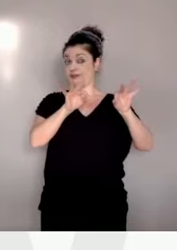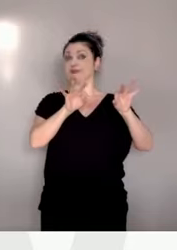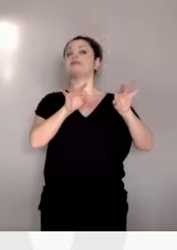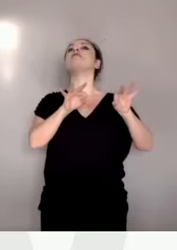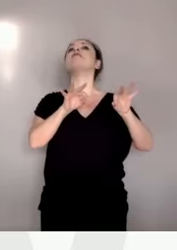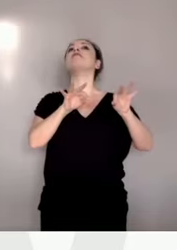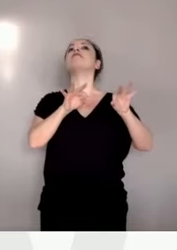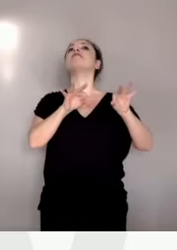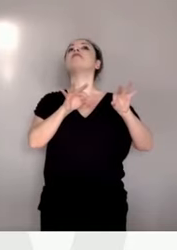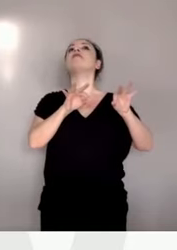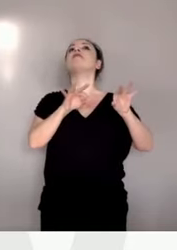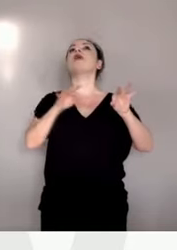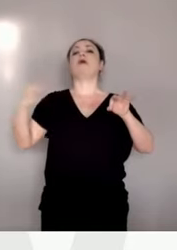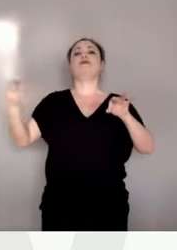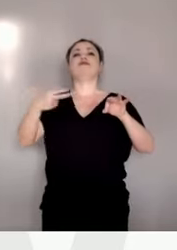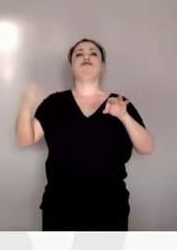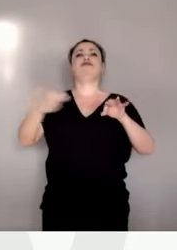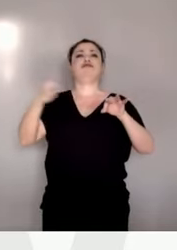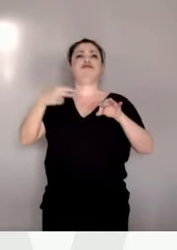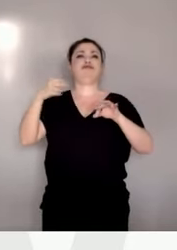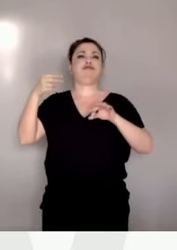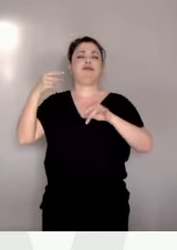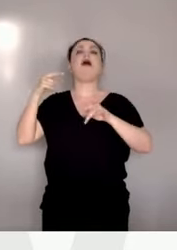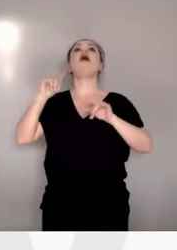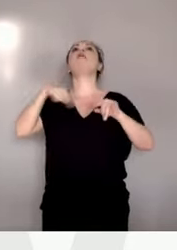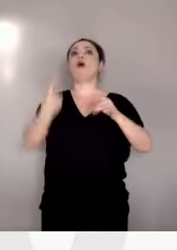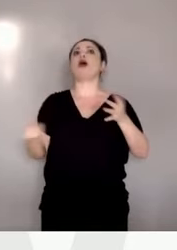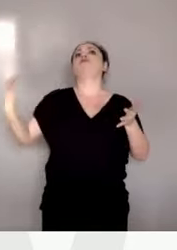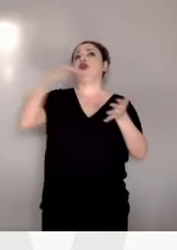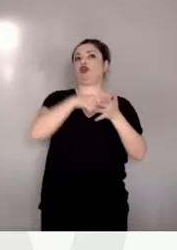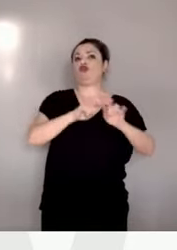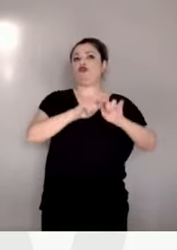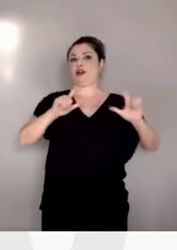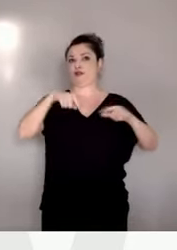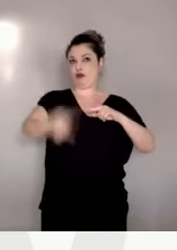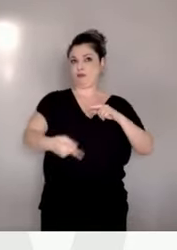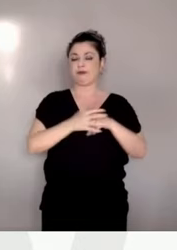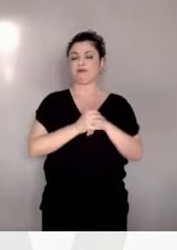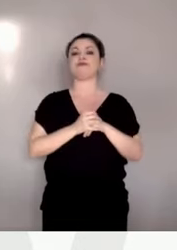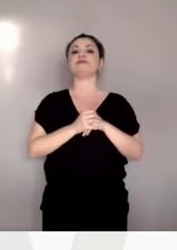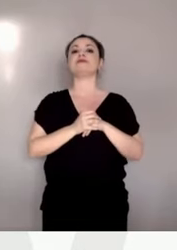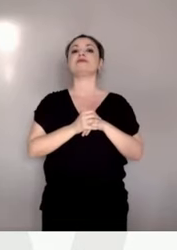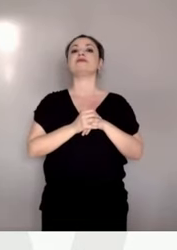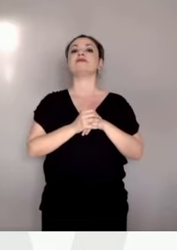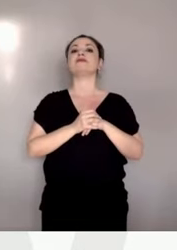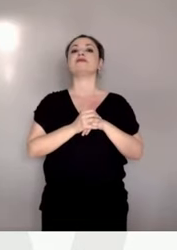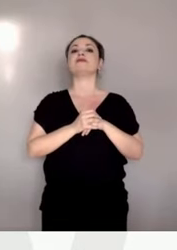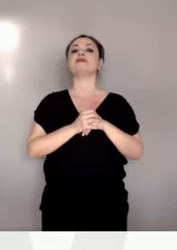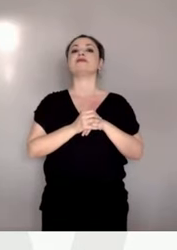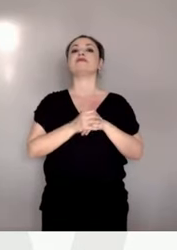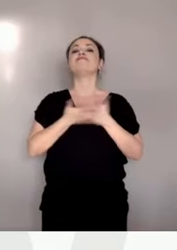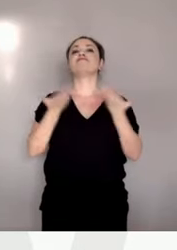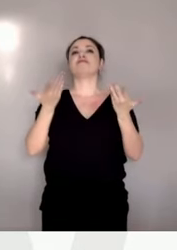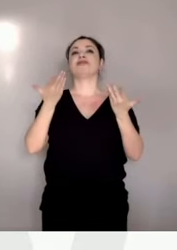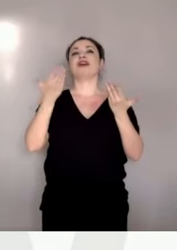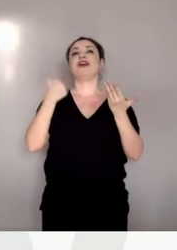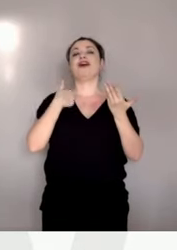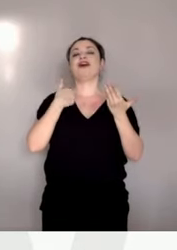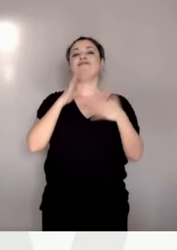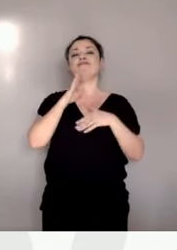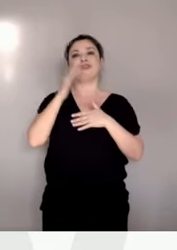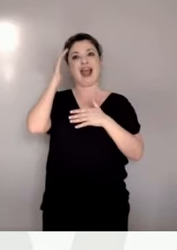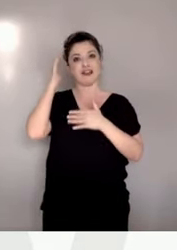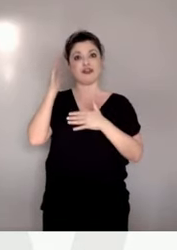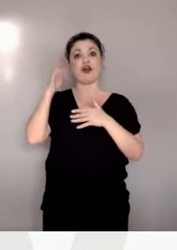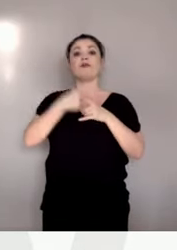la durata della lezione e riprenderà successivamente. Vi invito ad ascoltarla, a scrivere nelle